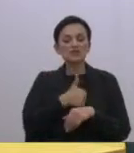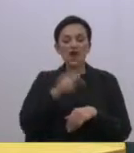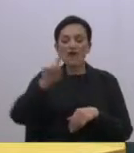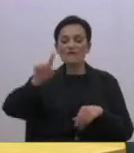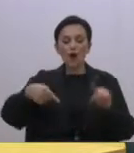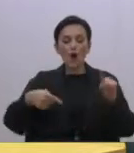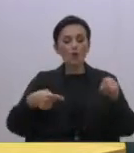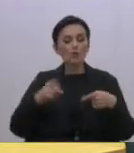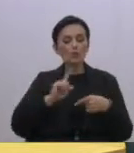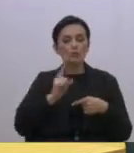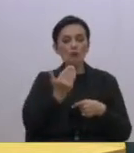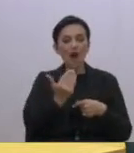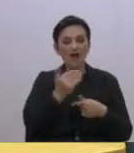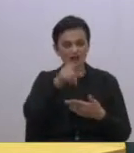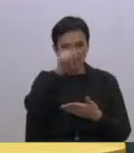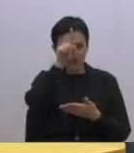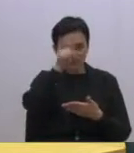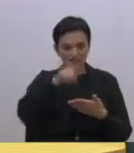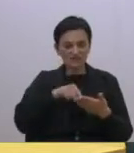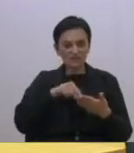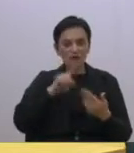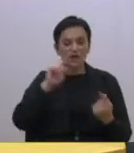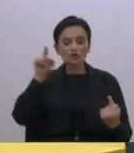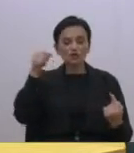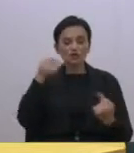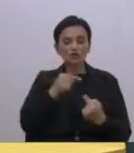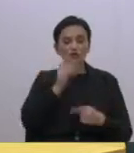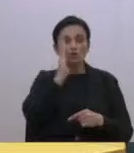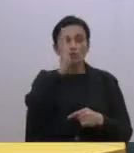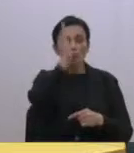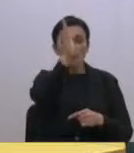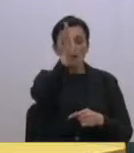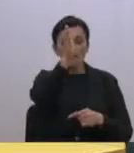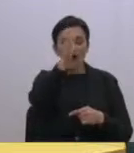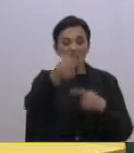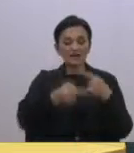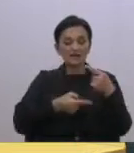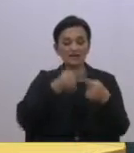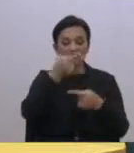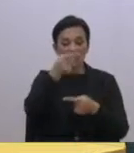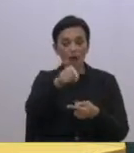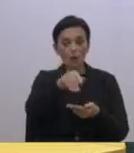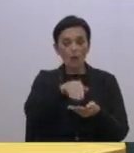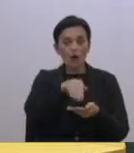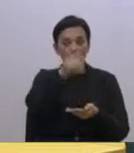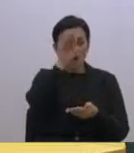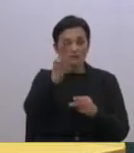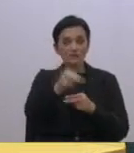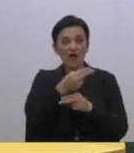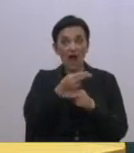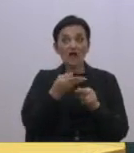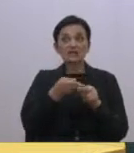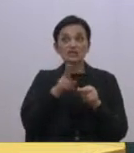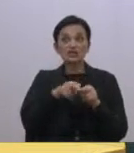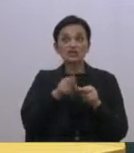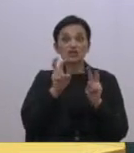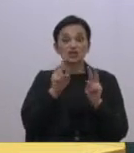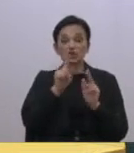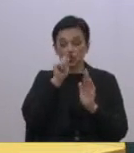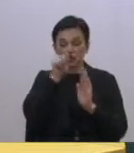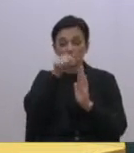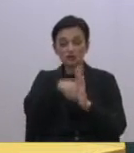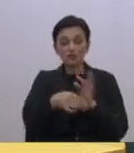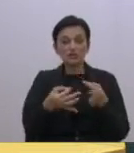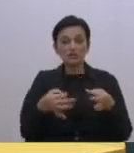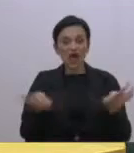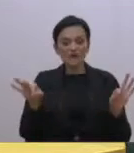რწმენის შესაბამისად მომავალი თაობის აღზრდა და ამაში ჩარევა ითვლება თავისუფლების მთავარ შეზღუდვად.